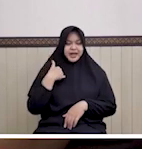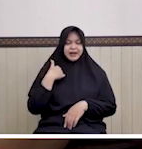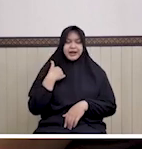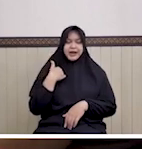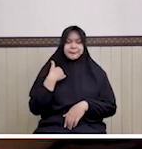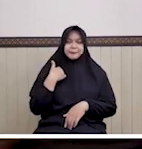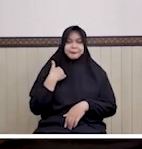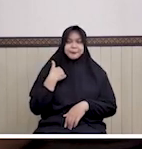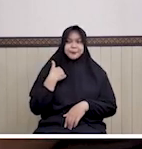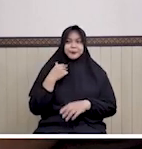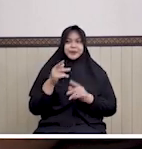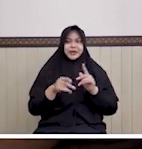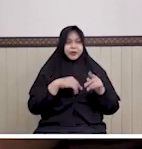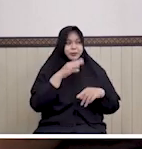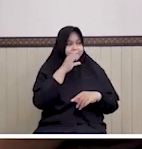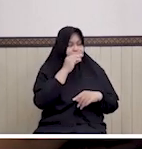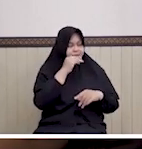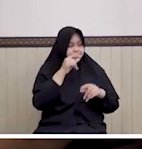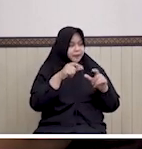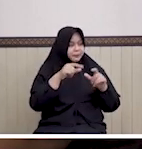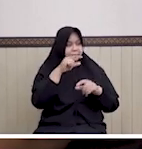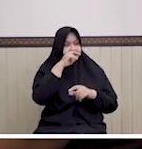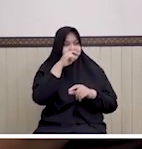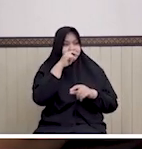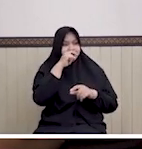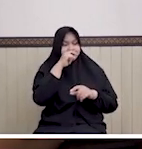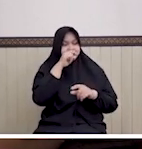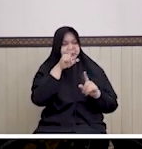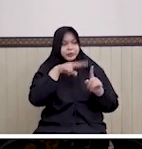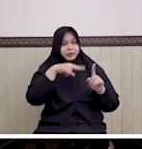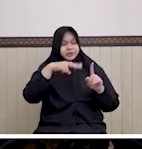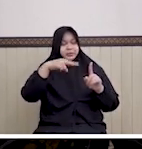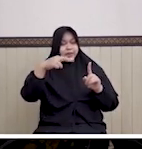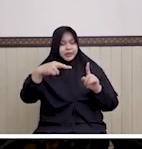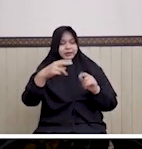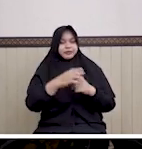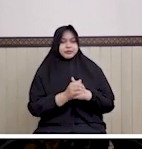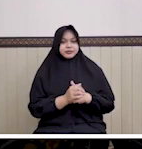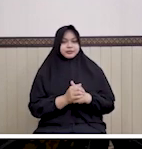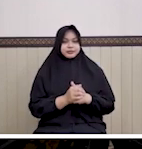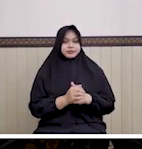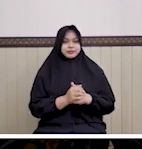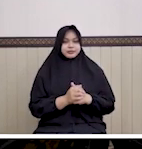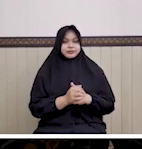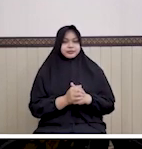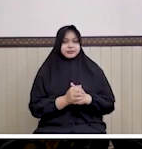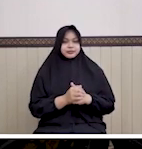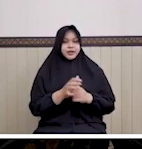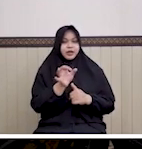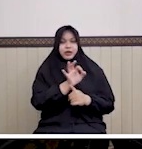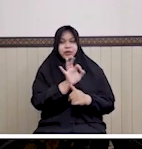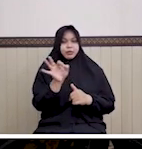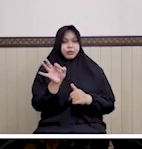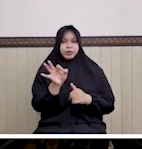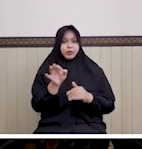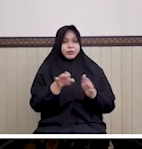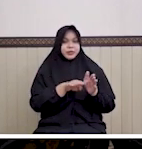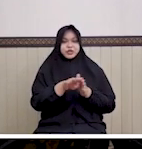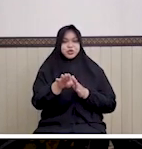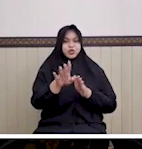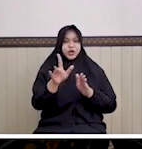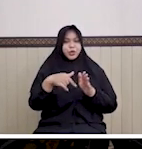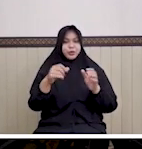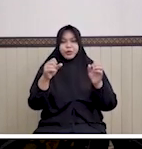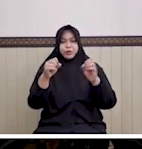kemudian kalau bahasanya Pak save itu perspektif-perspektif nya itu yang belum progresif